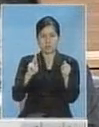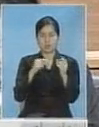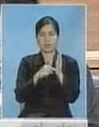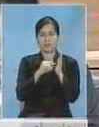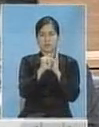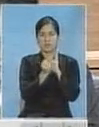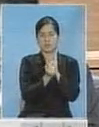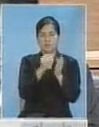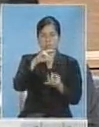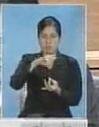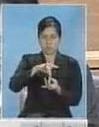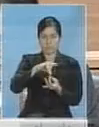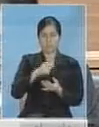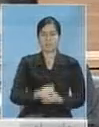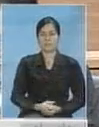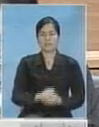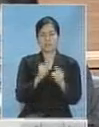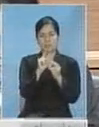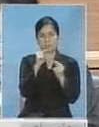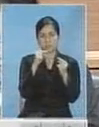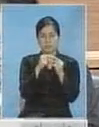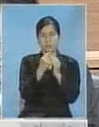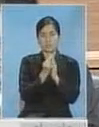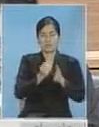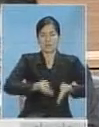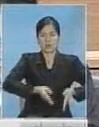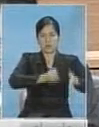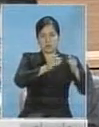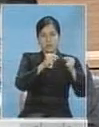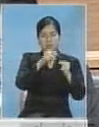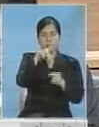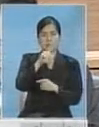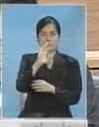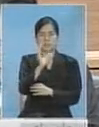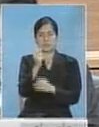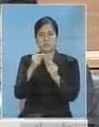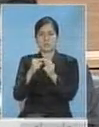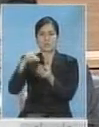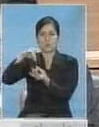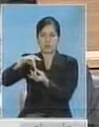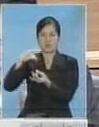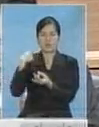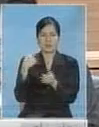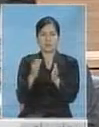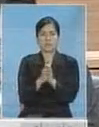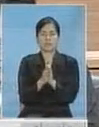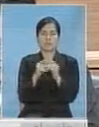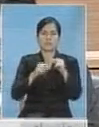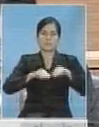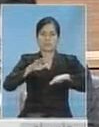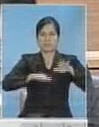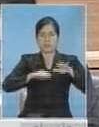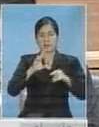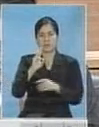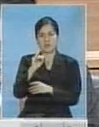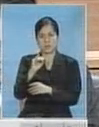ยนะครับมันเป็นถนนระหว่างพิษณุโลกไปถึงจังหวัดสุโขทัยระยะทางประมาณร่วมๆ70กิโล